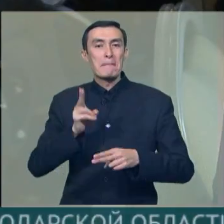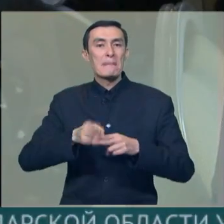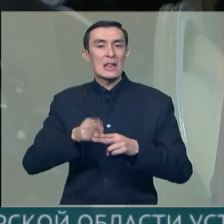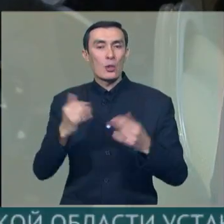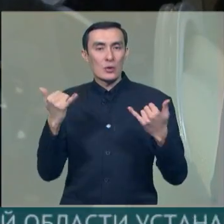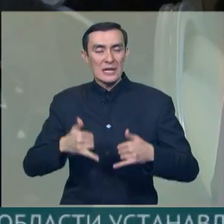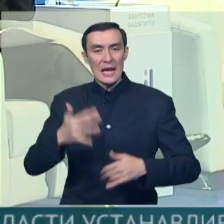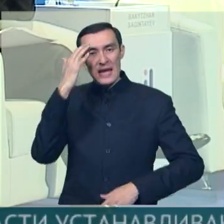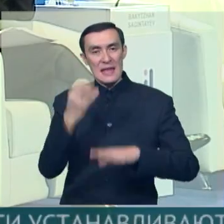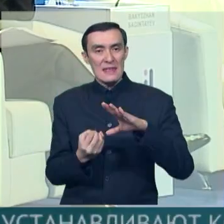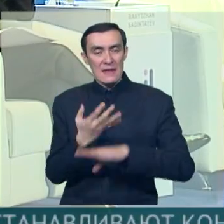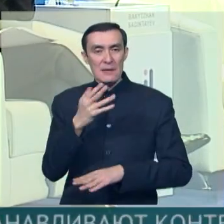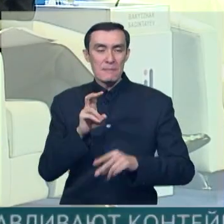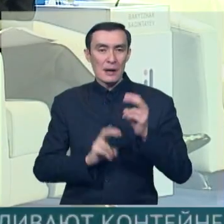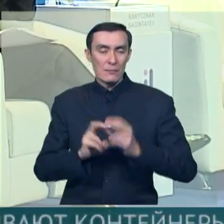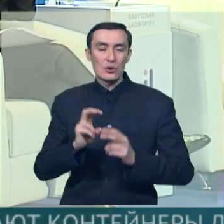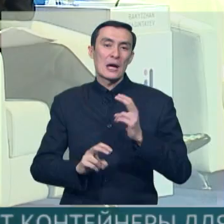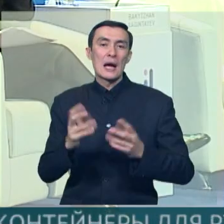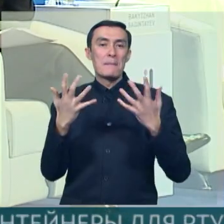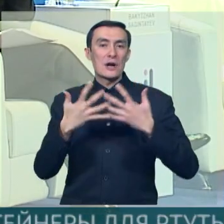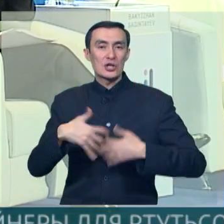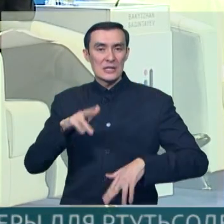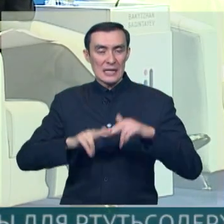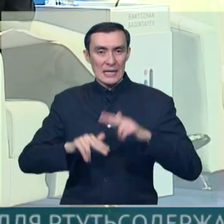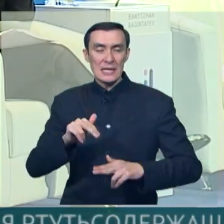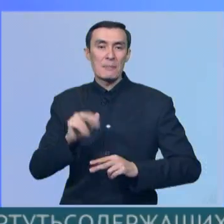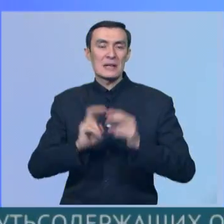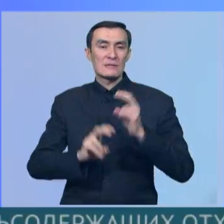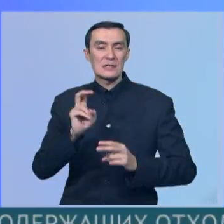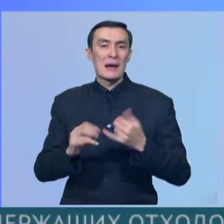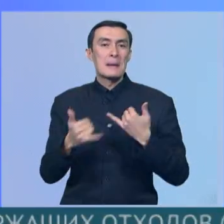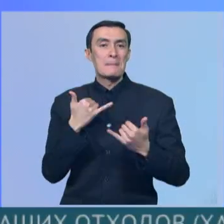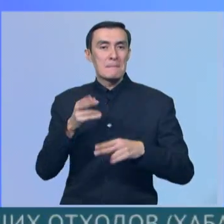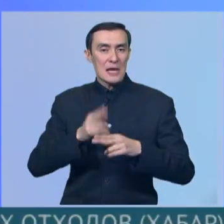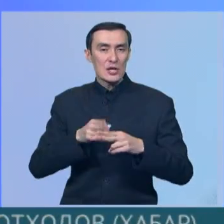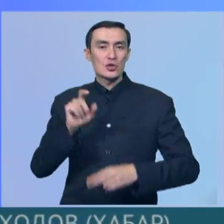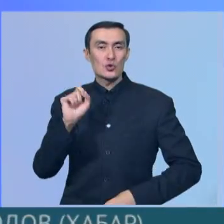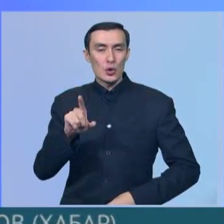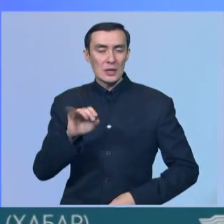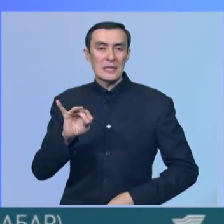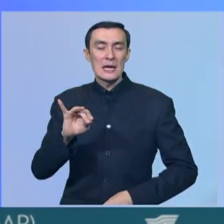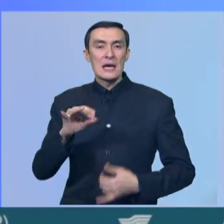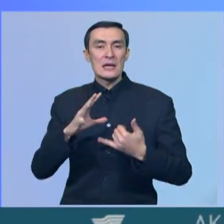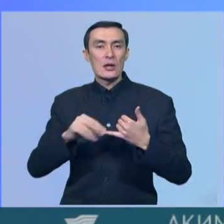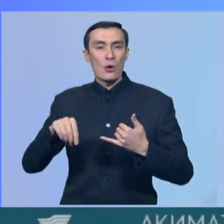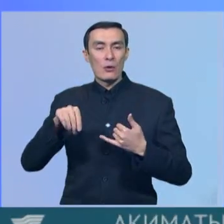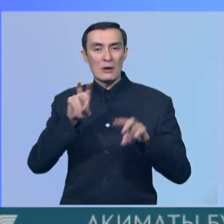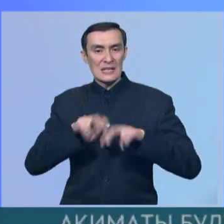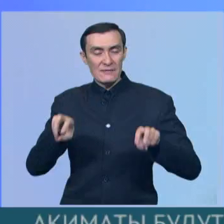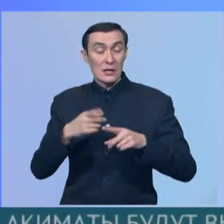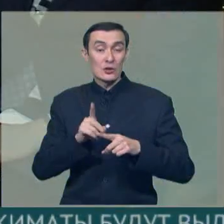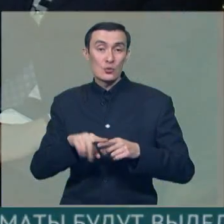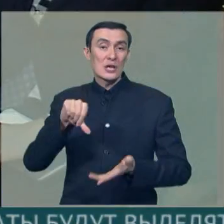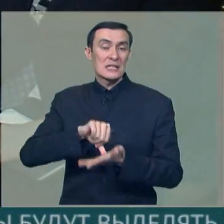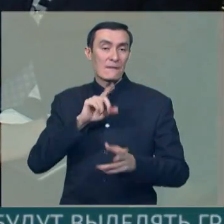металлургия, нефтепереработка и машиностроение, производство меди, золота, ну и, конечно, геологоразведка. Ну а в данный момент участники